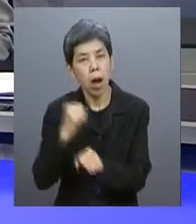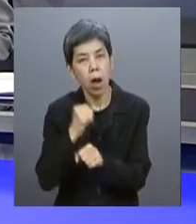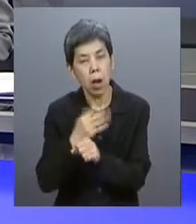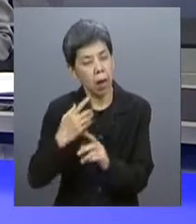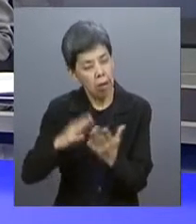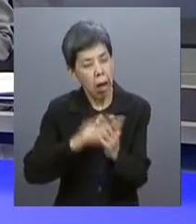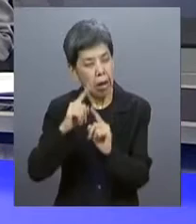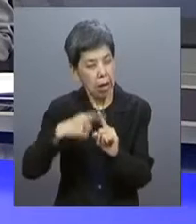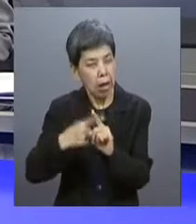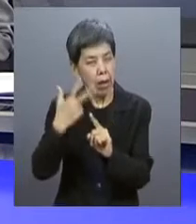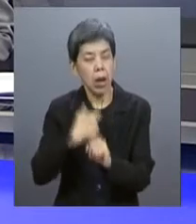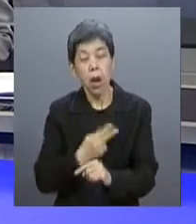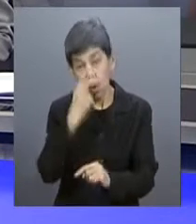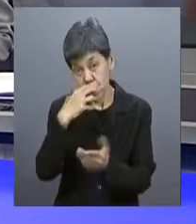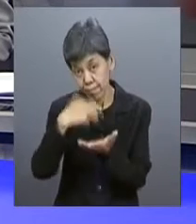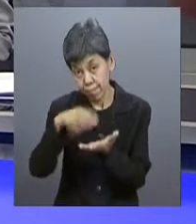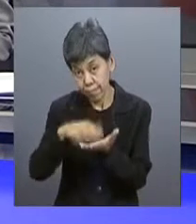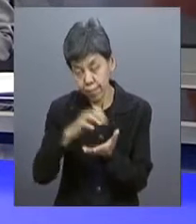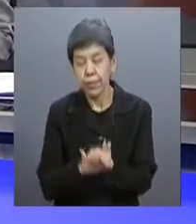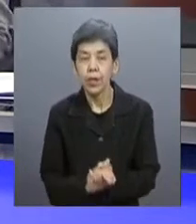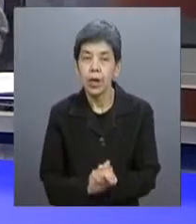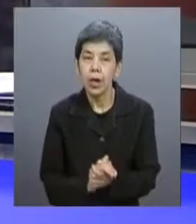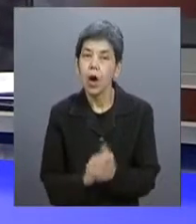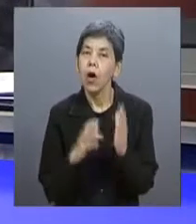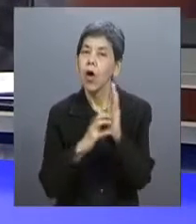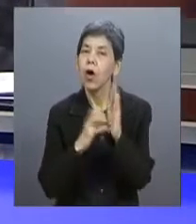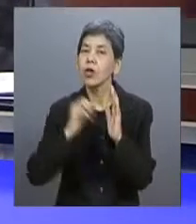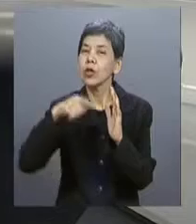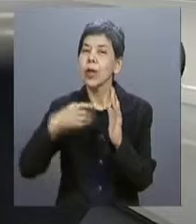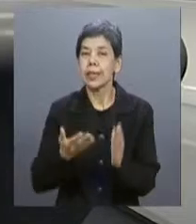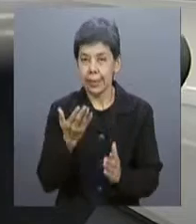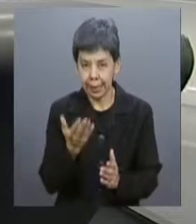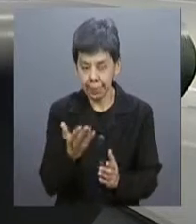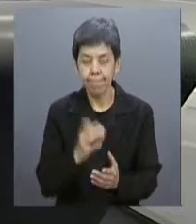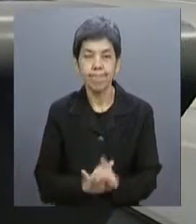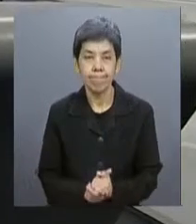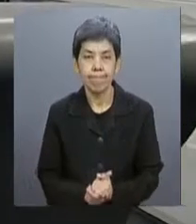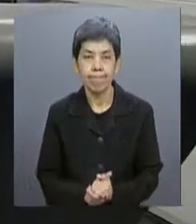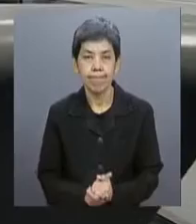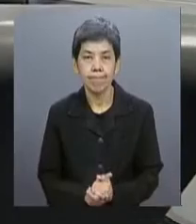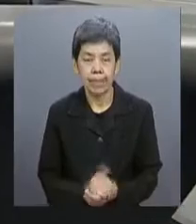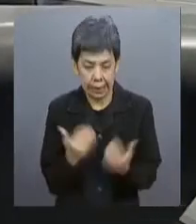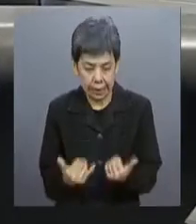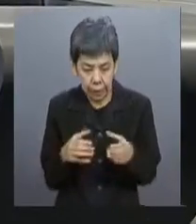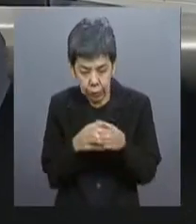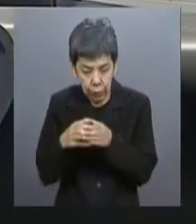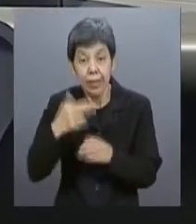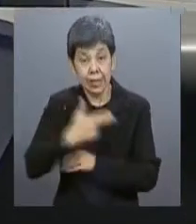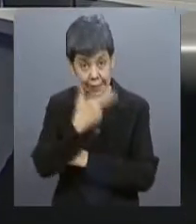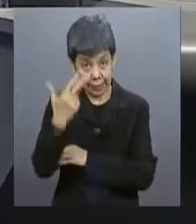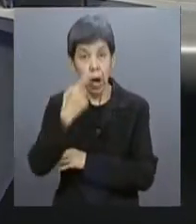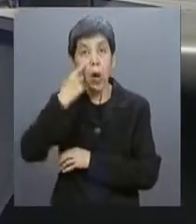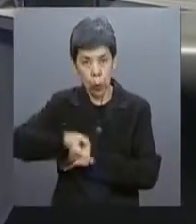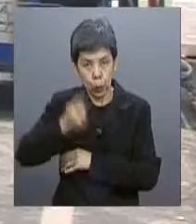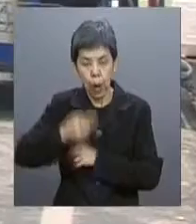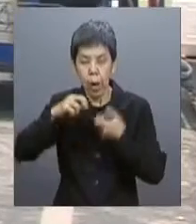ากคุณจิราพรคำภาพันธ์รายงานสดจากอำเภอดอนเจดีจังหวัดสุพรรณบุรีค่ะคุณจิราพรคะ ค่ะขณะนี้ทีมข่าวไทย PBS ยังคงเกาะ